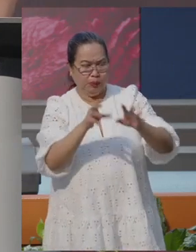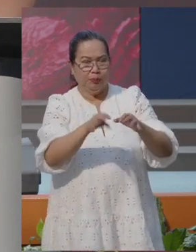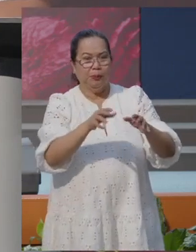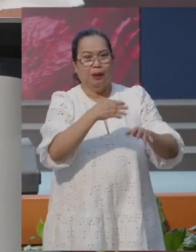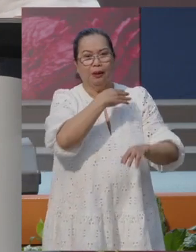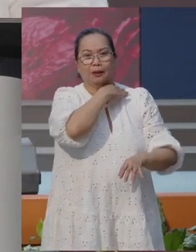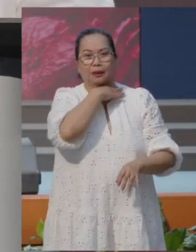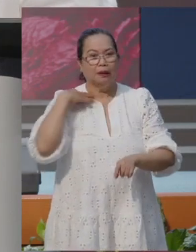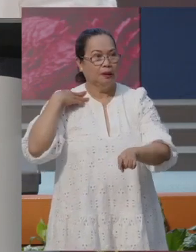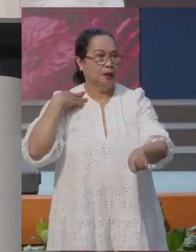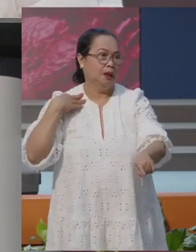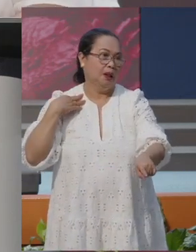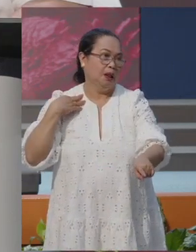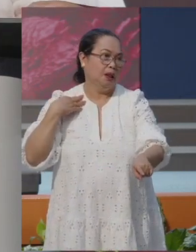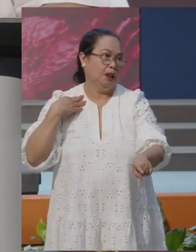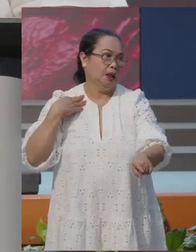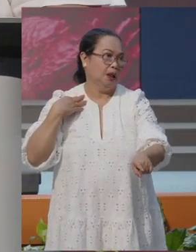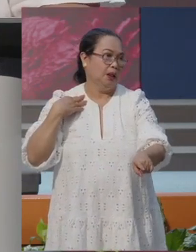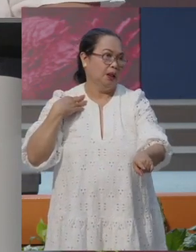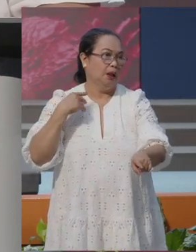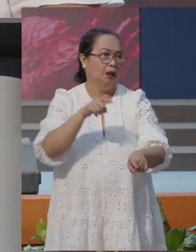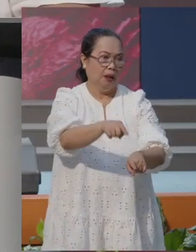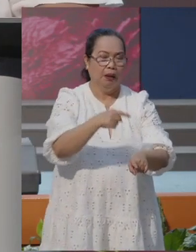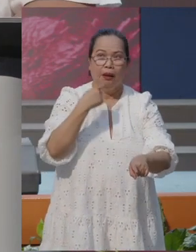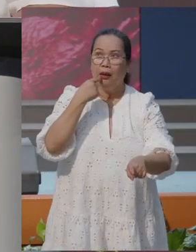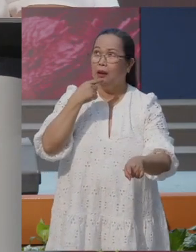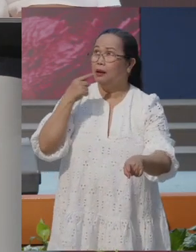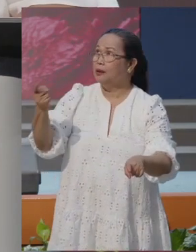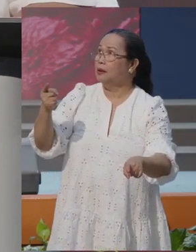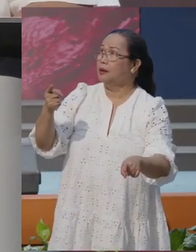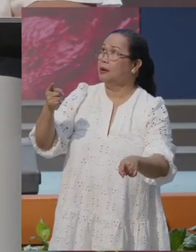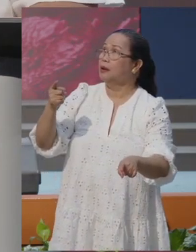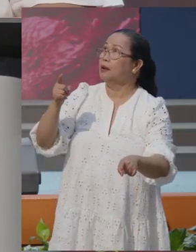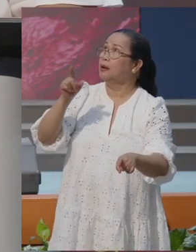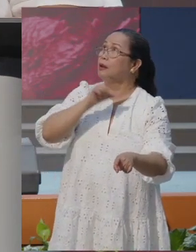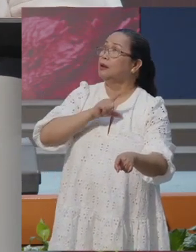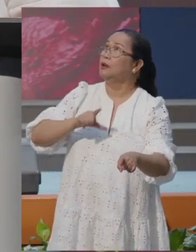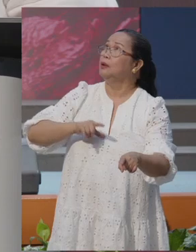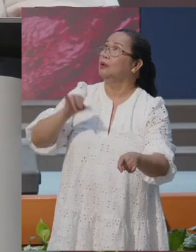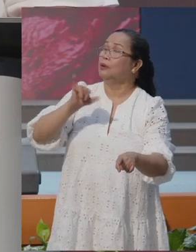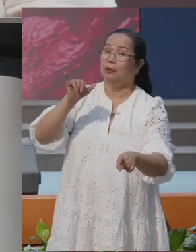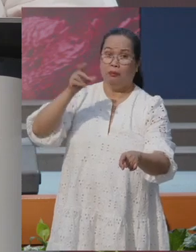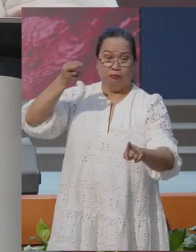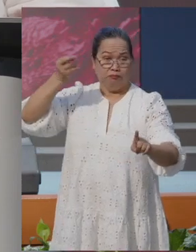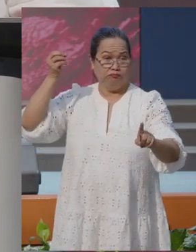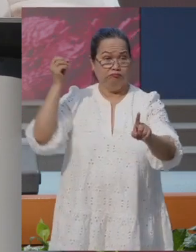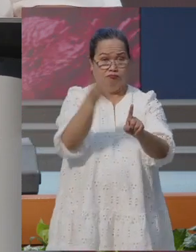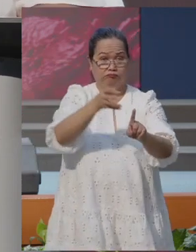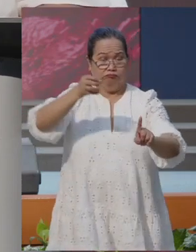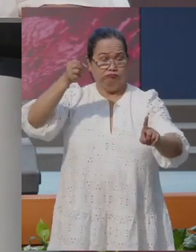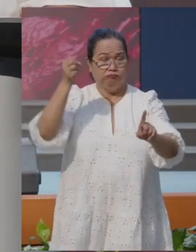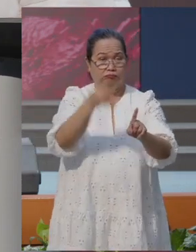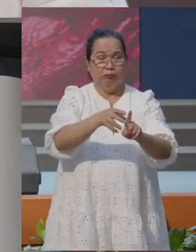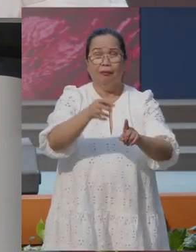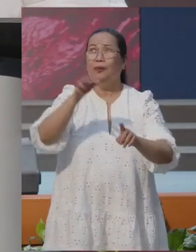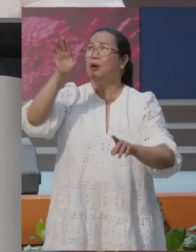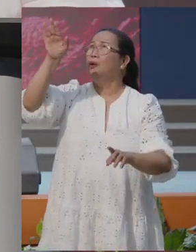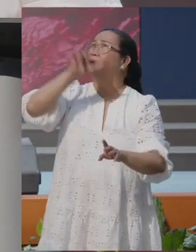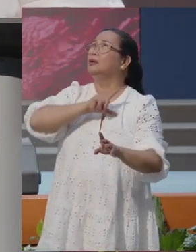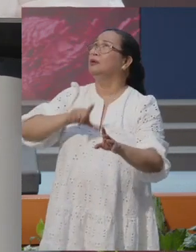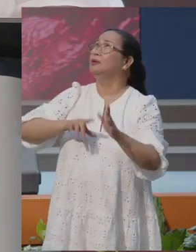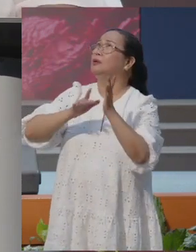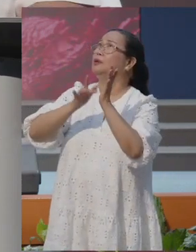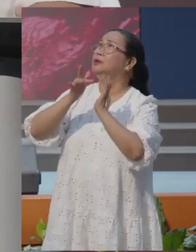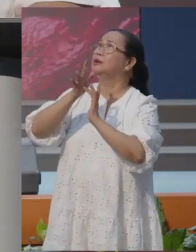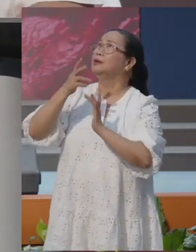kanyang hininga, ang wika sa Acts 7:59 at 60. And as they were stoning Stephen, he called out, Lord